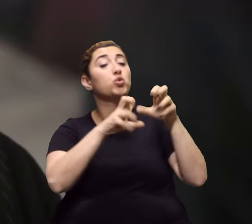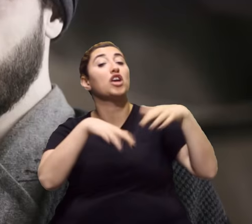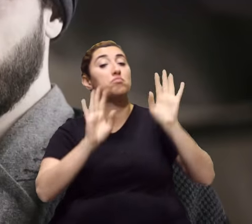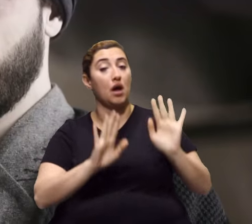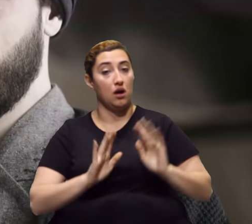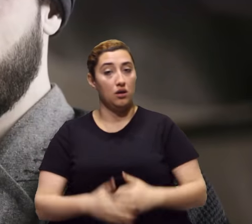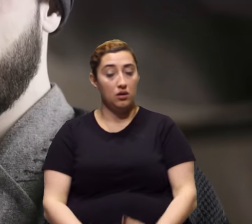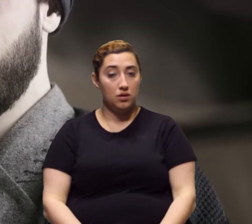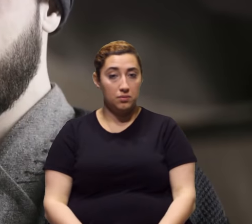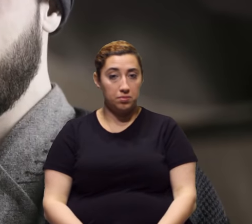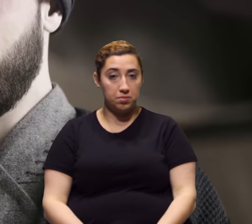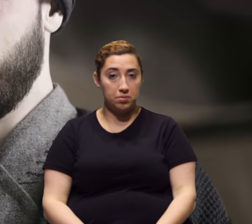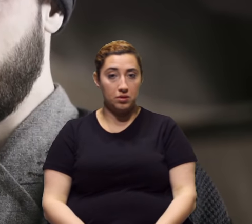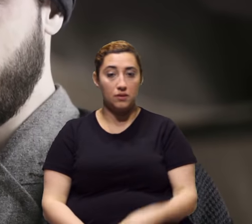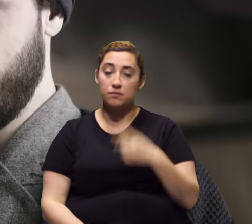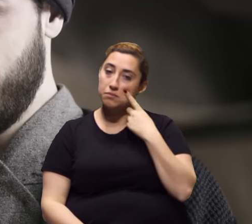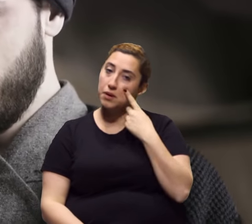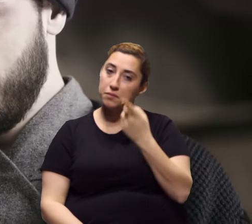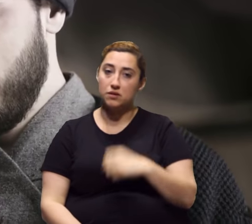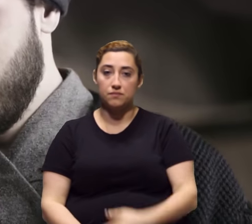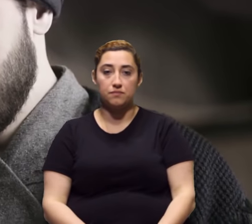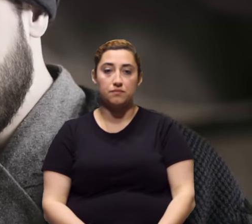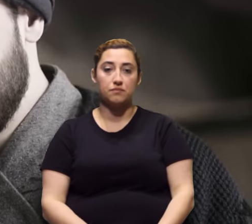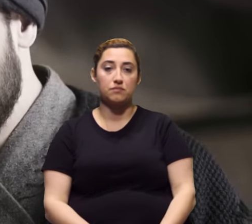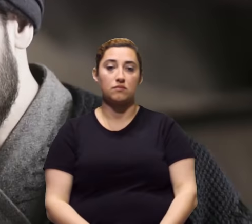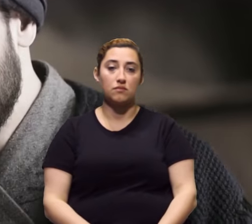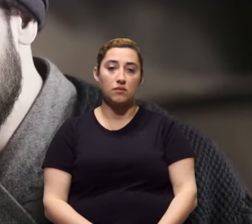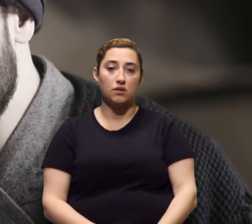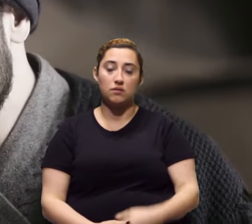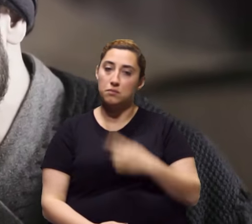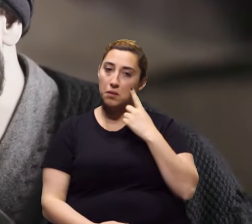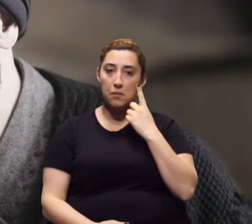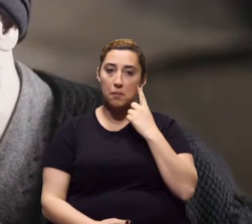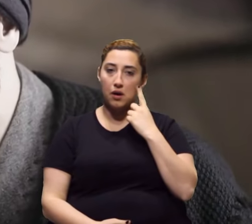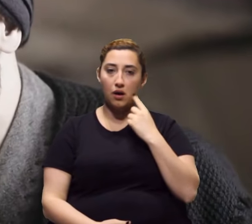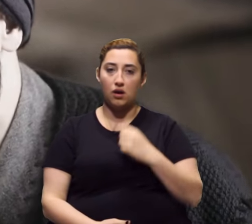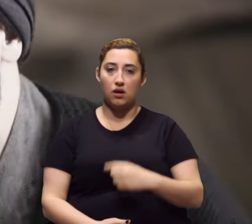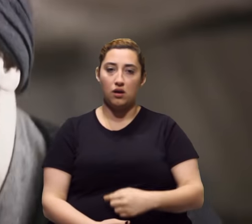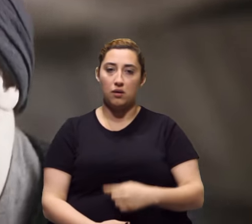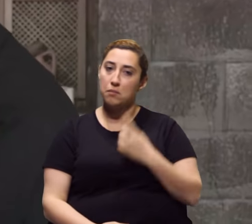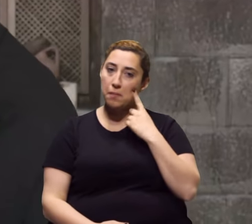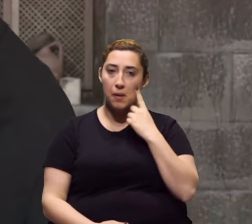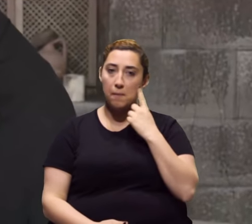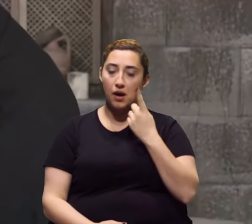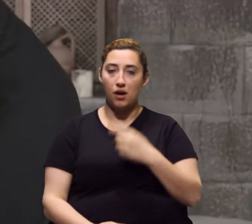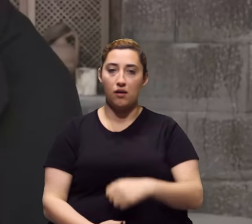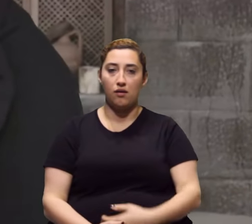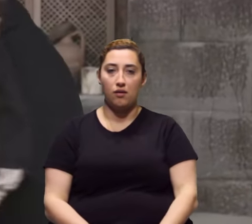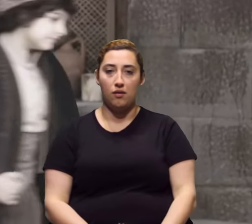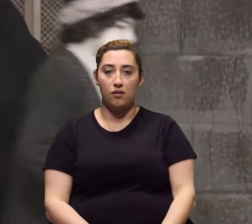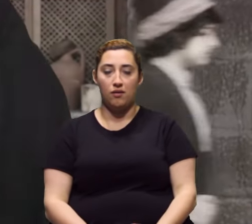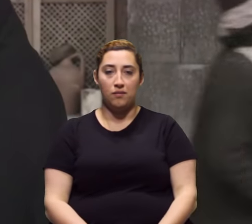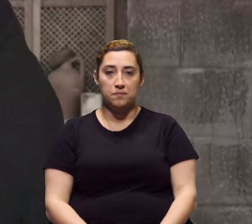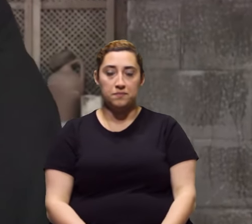uğraşma. Bak hele. Bak hele. Karnını gıdıklayarak sevecek oldu.